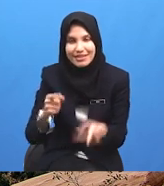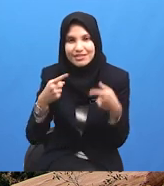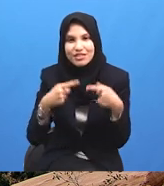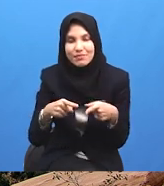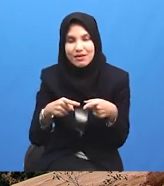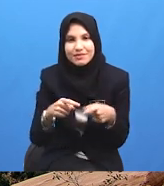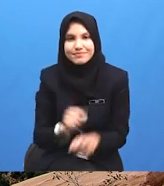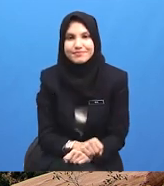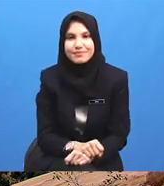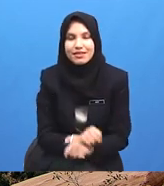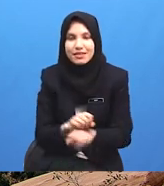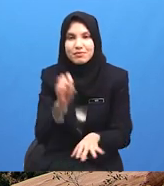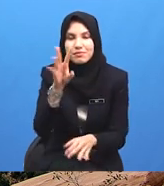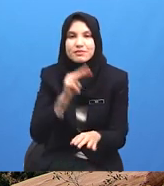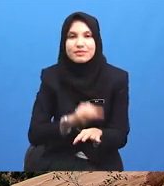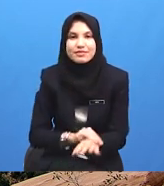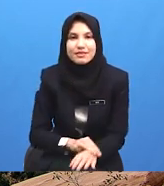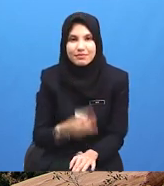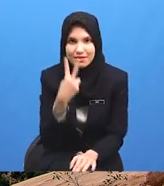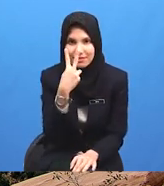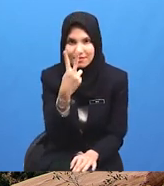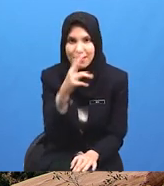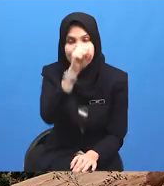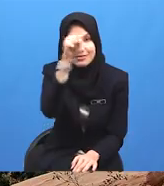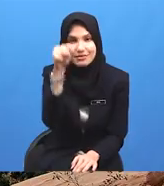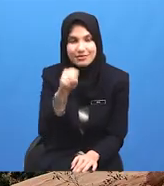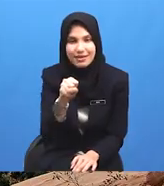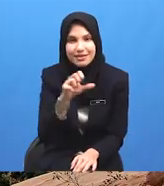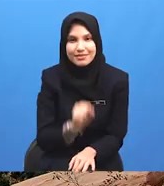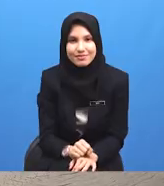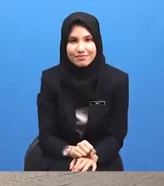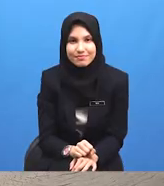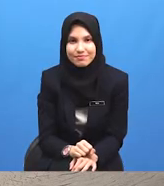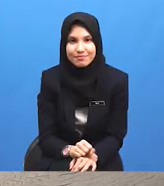Tanpa membuang masa, mari kita perhatikan soalan-soalan ini.